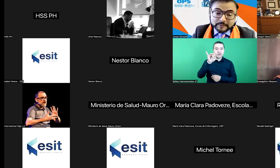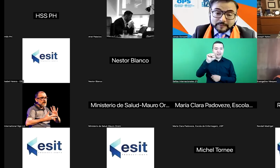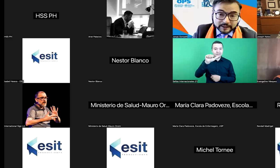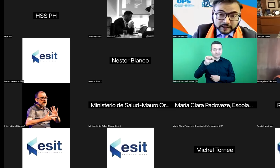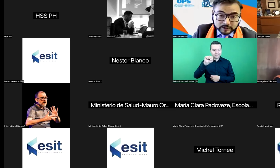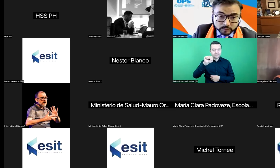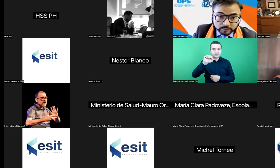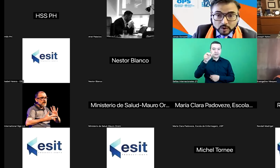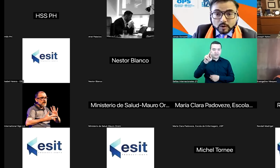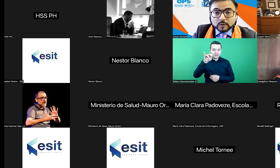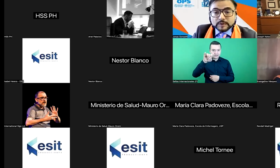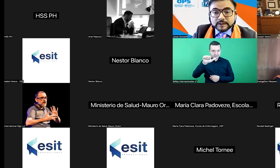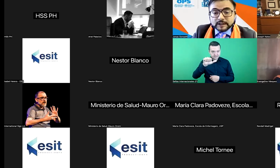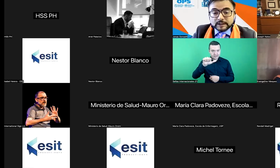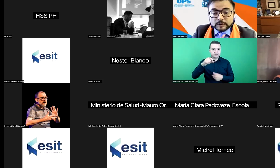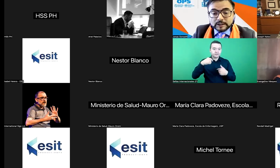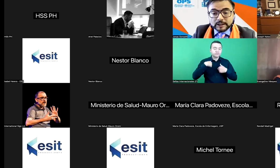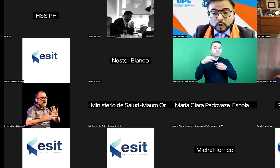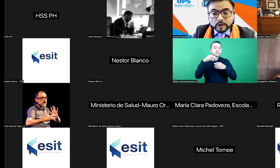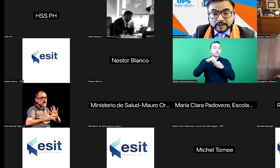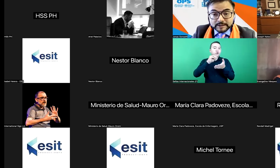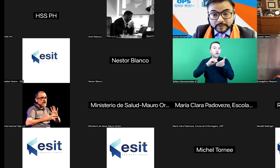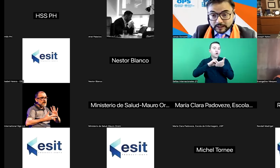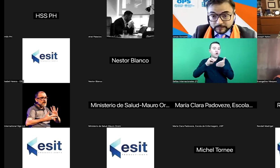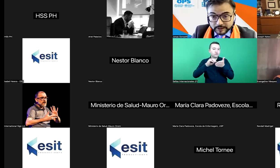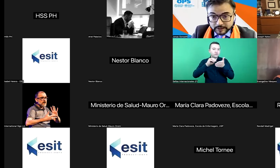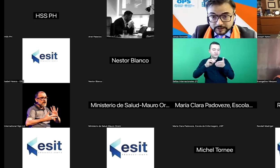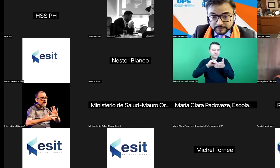santé, cœur de l'OPS.